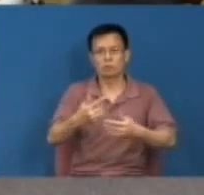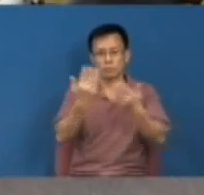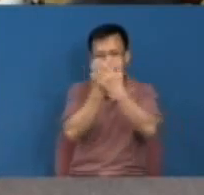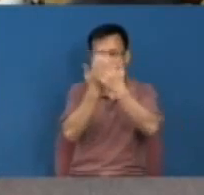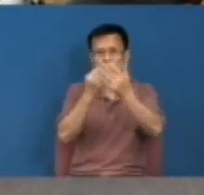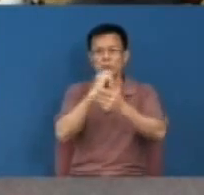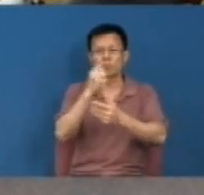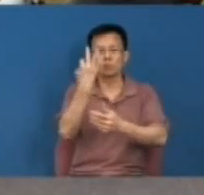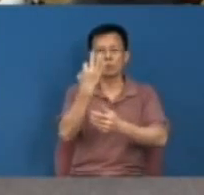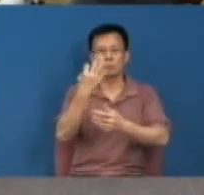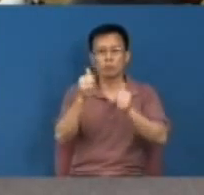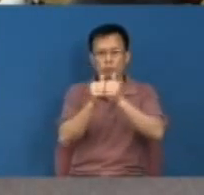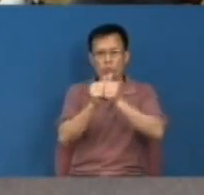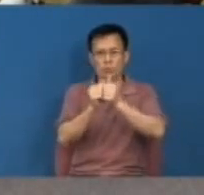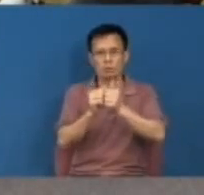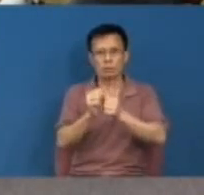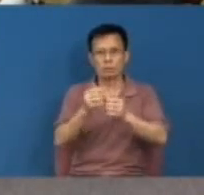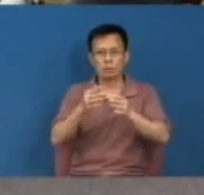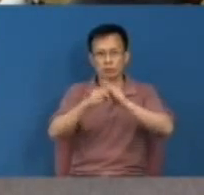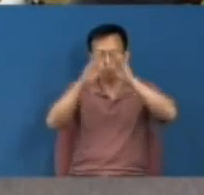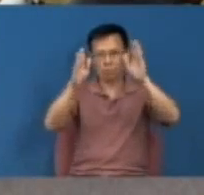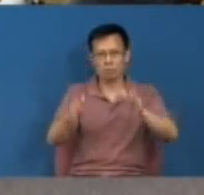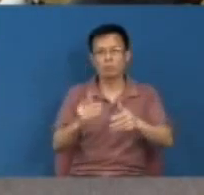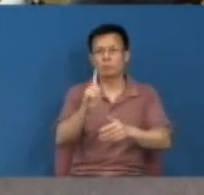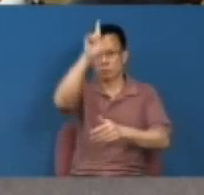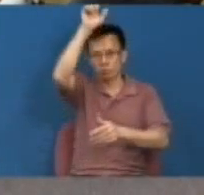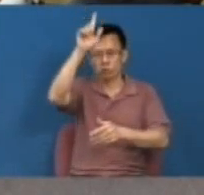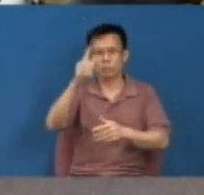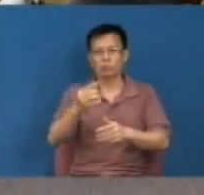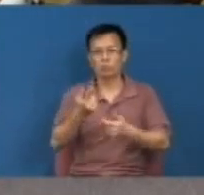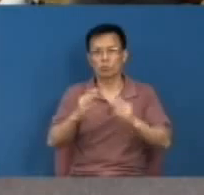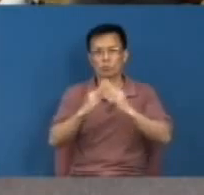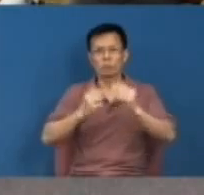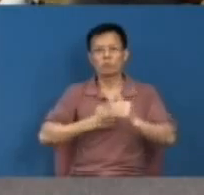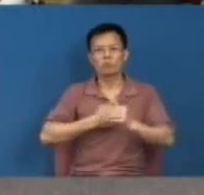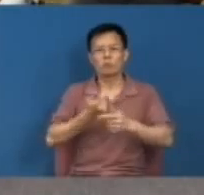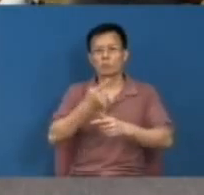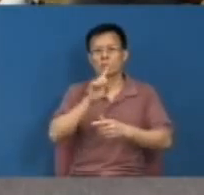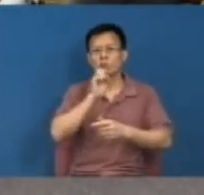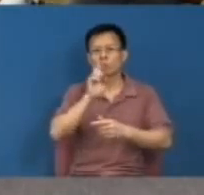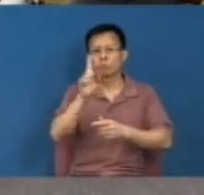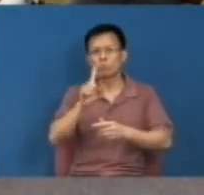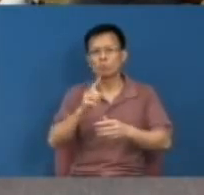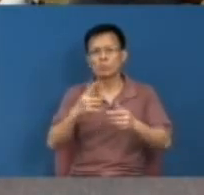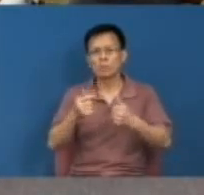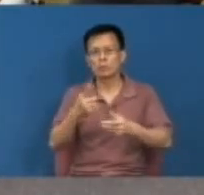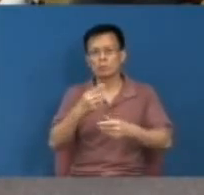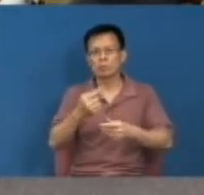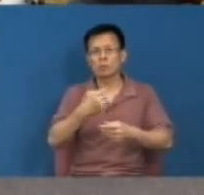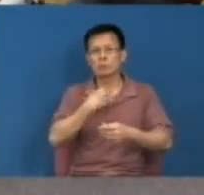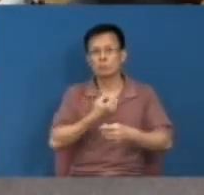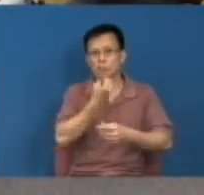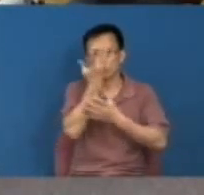就是楼上的住户的一些业主，那你看看他们有什么的情况是很不满意的。首先我介